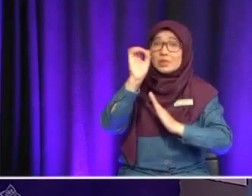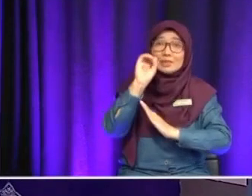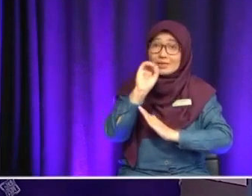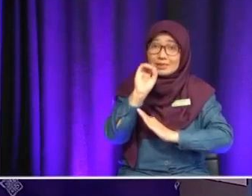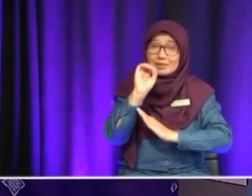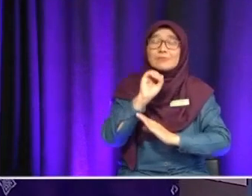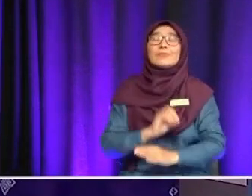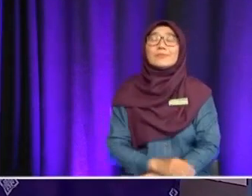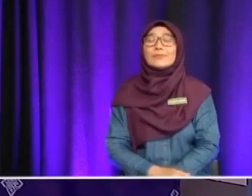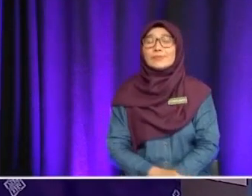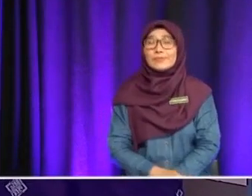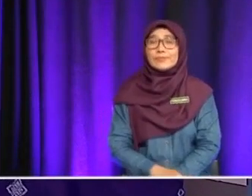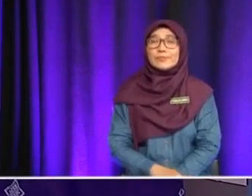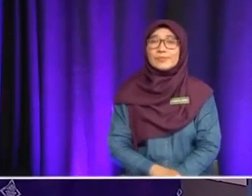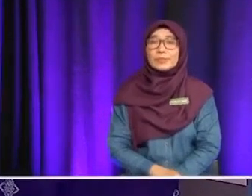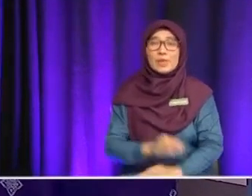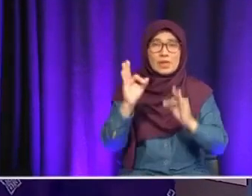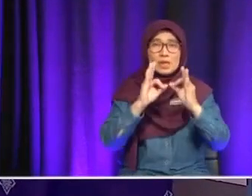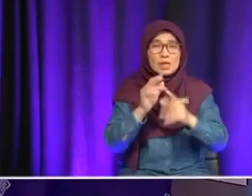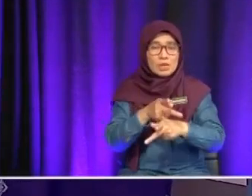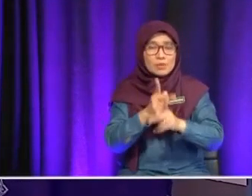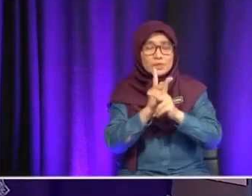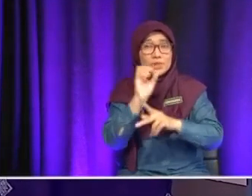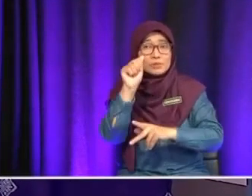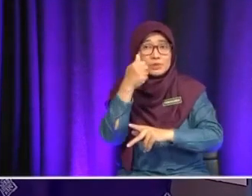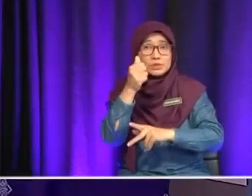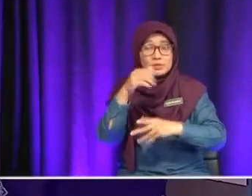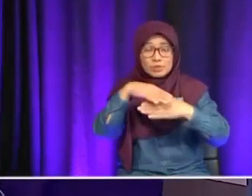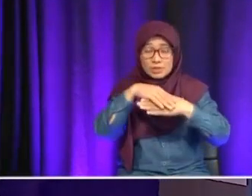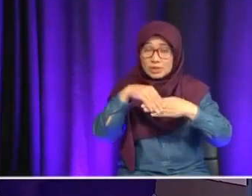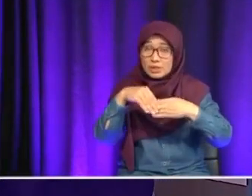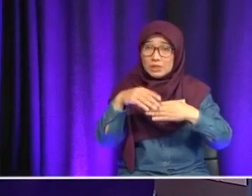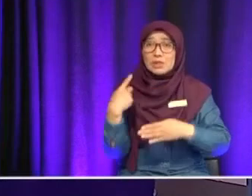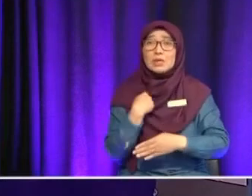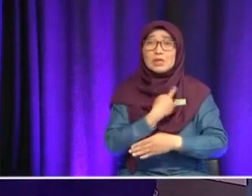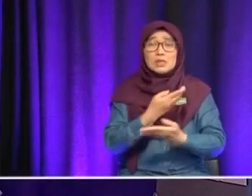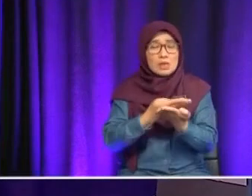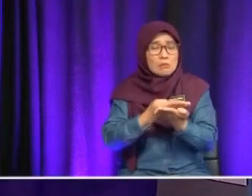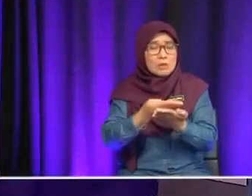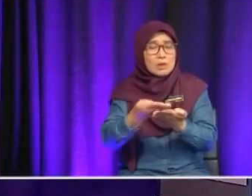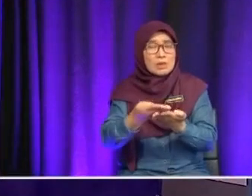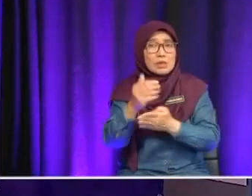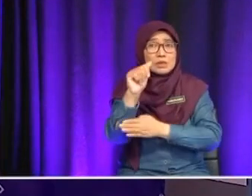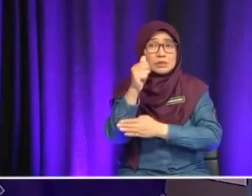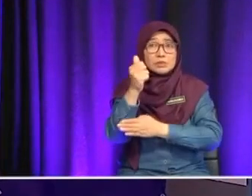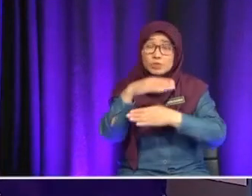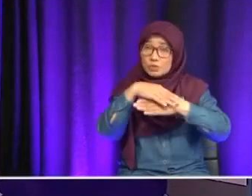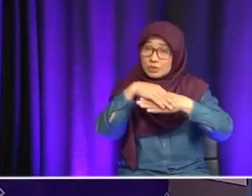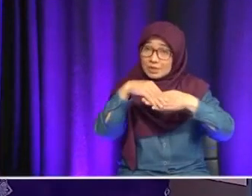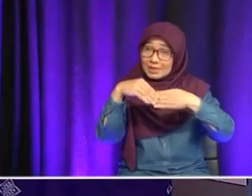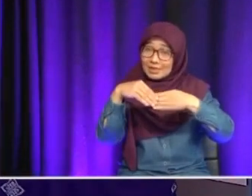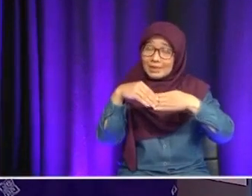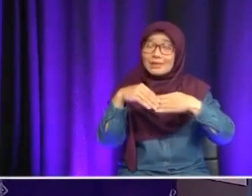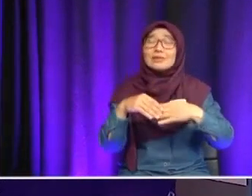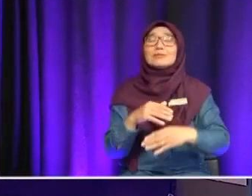dihutangkan. Maksudnya, RM10 yang kita pinjam, RM10 jugalah yang kita bayar.